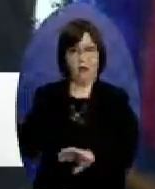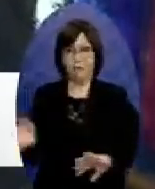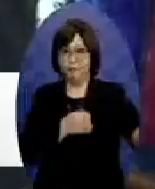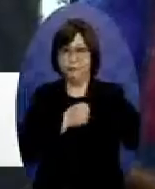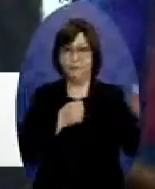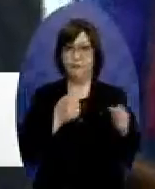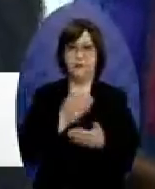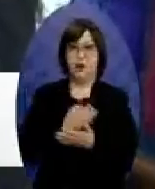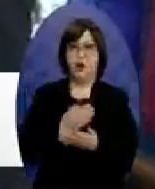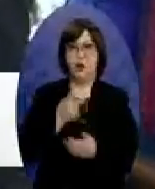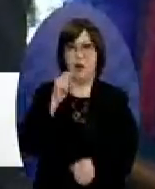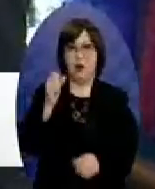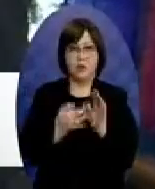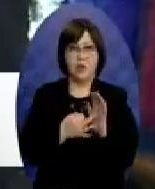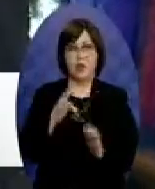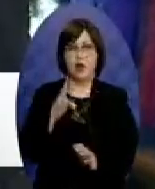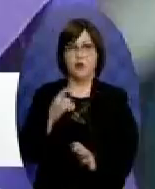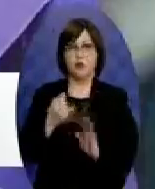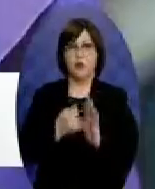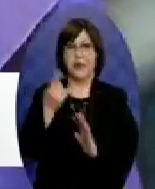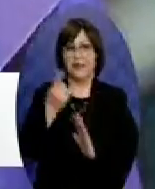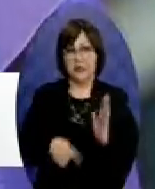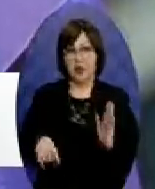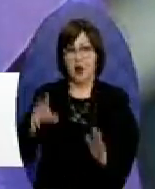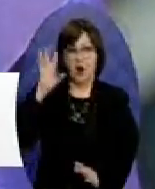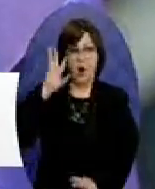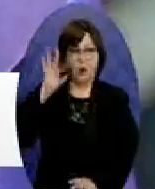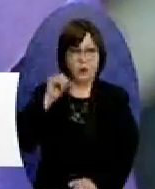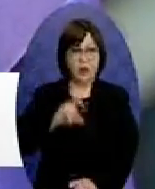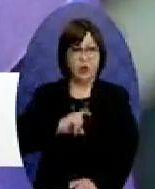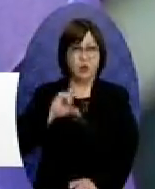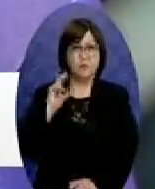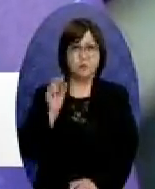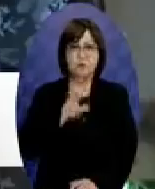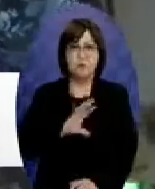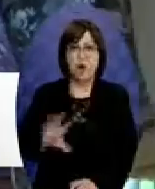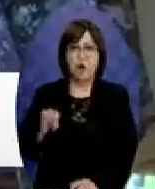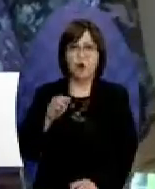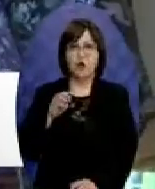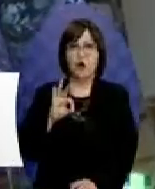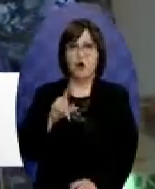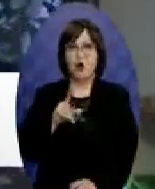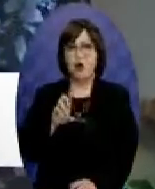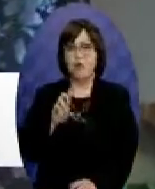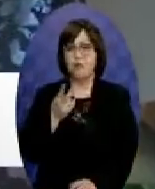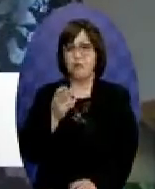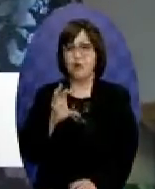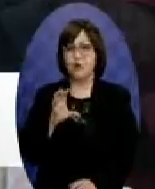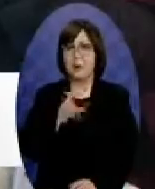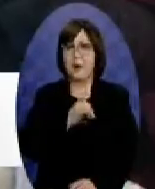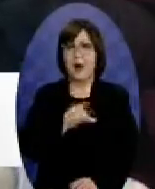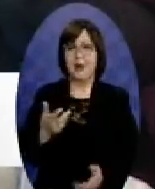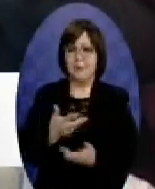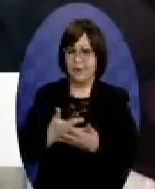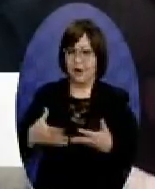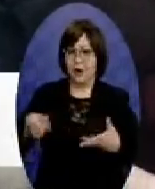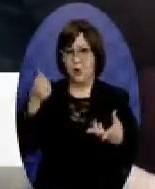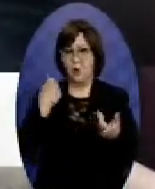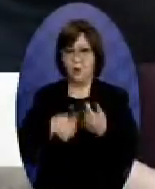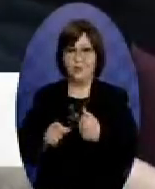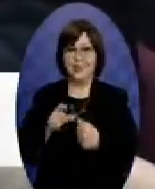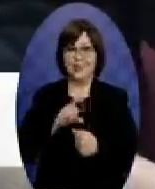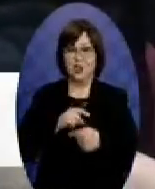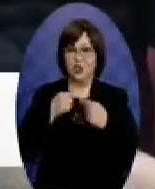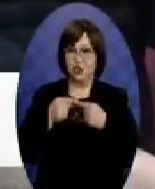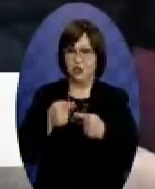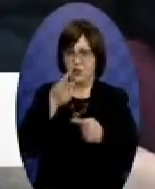хаар 18 оны 6 сард манайхаас оюуны өмчийн газраас бол торг бүс бараа худалдан ирсэн шүү дээ. Сургалт явуулсан зохион байгуулсан байгаа. Тэгээ энэ тор одоо энэ төрчлөө